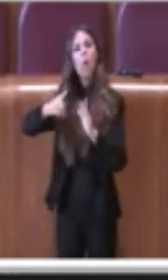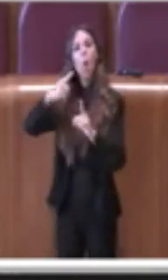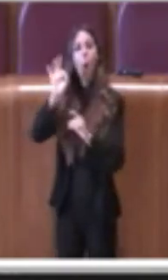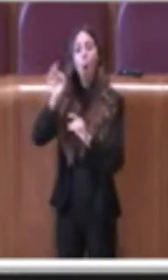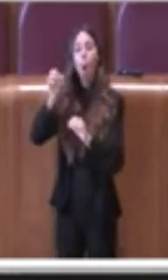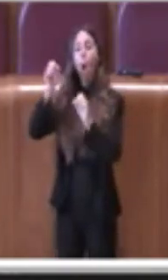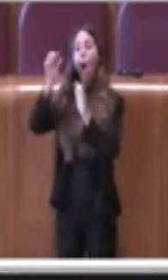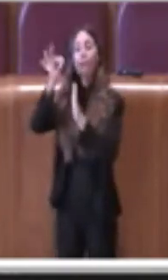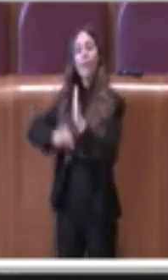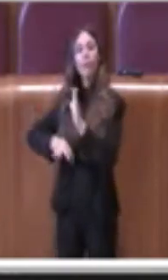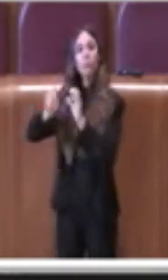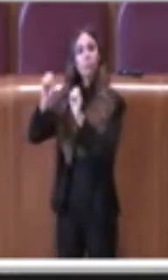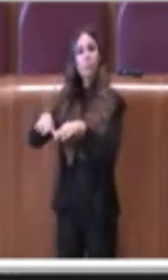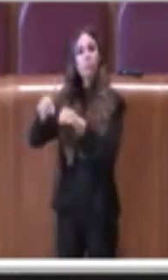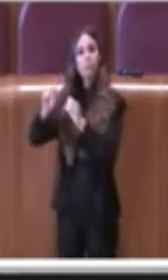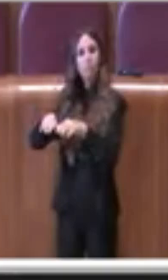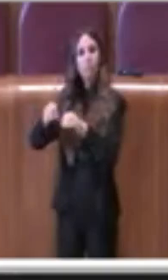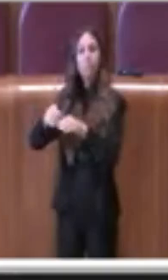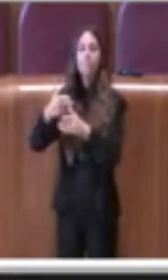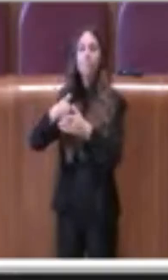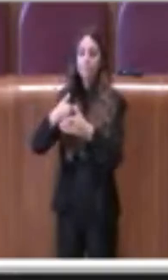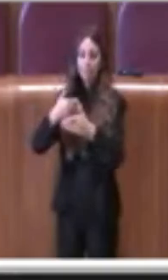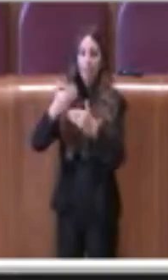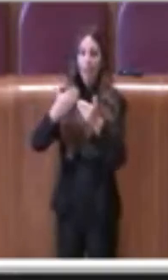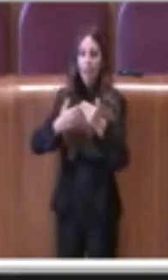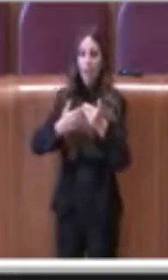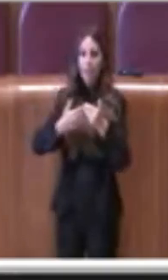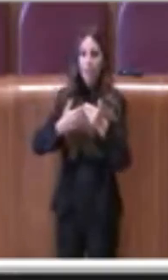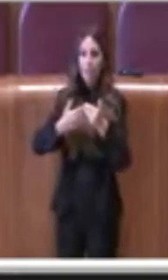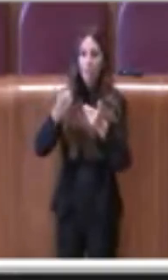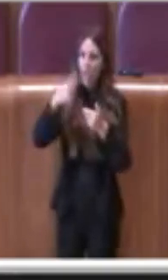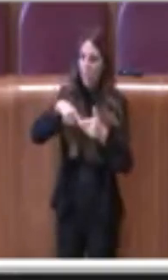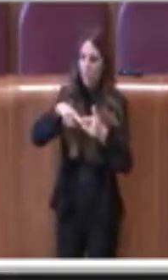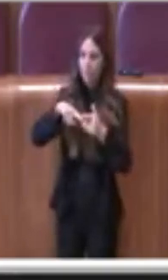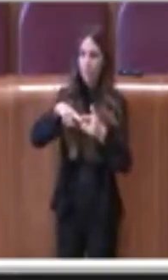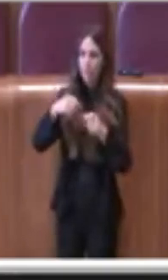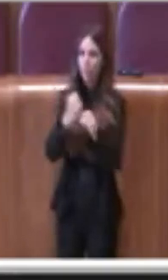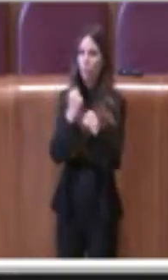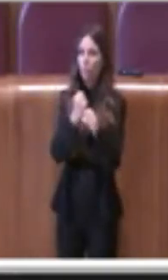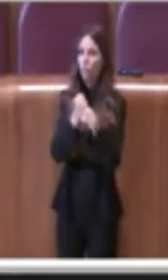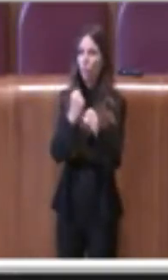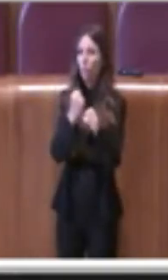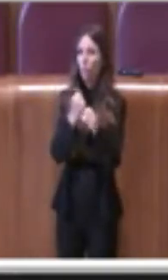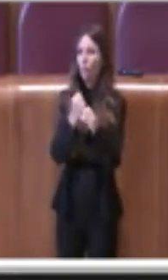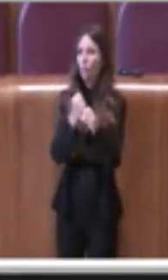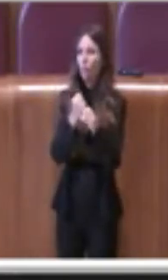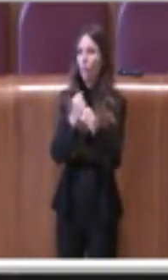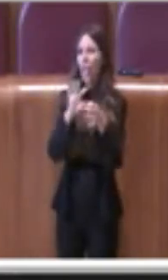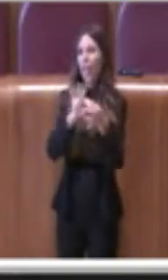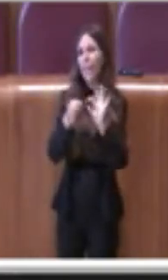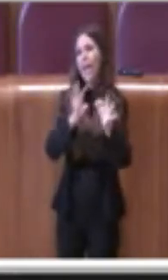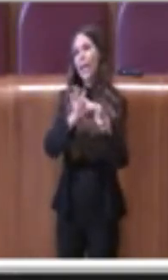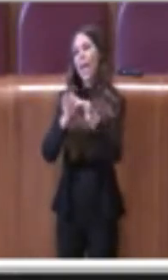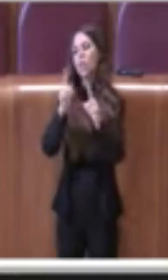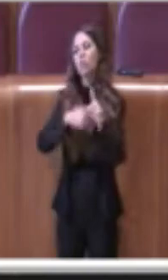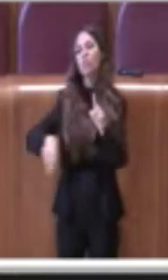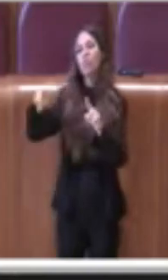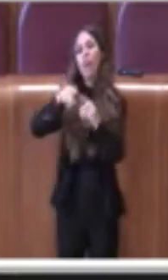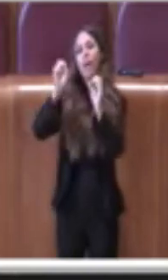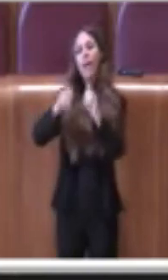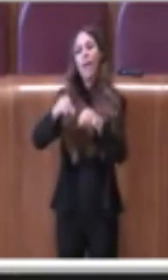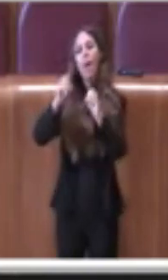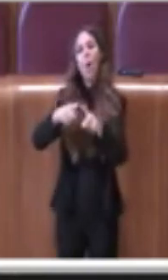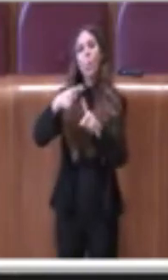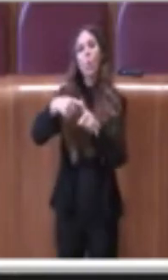rifiuti e andando avanti anche sulle azioni inerente al ciclo dei rifiuti sul